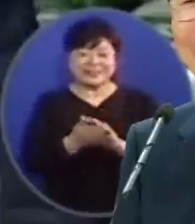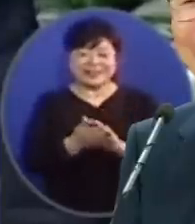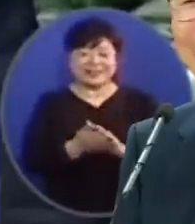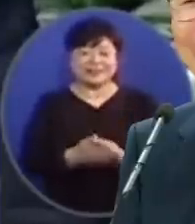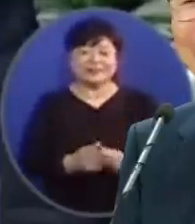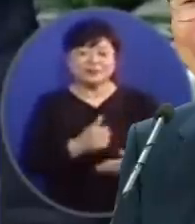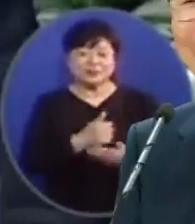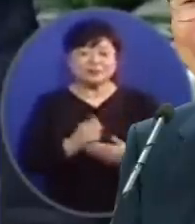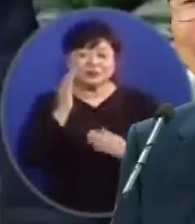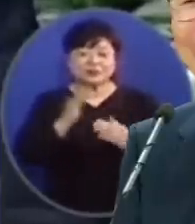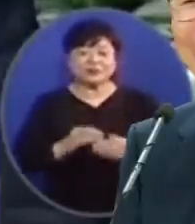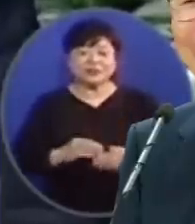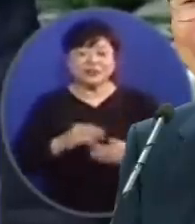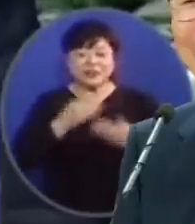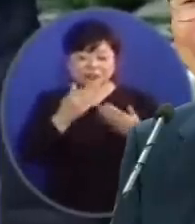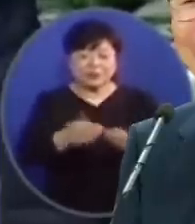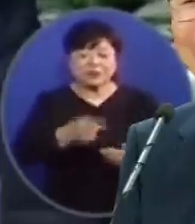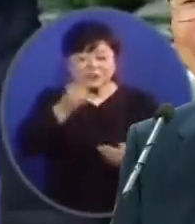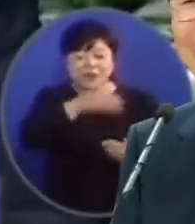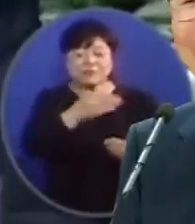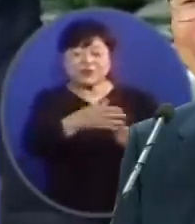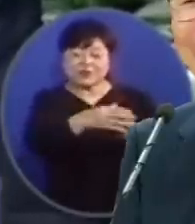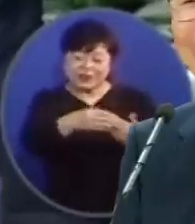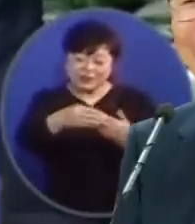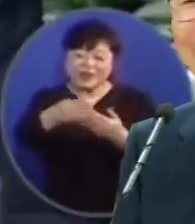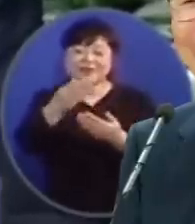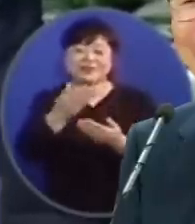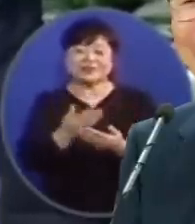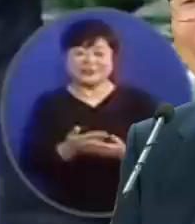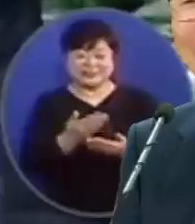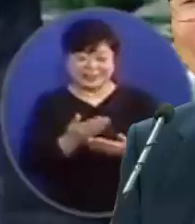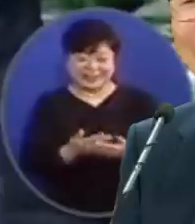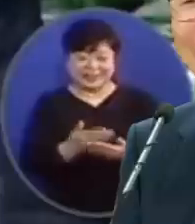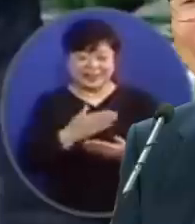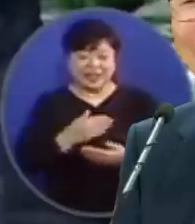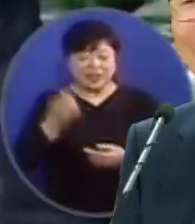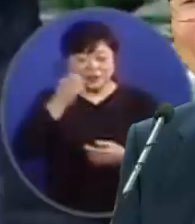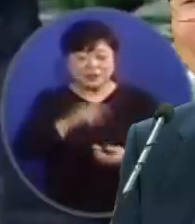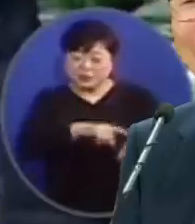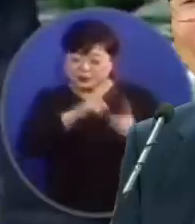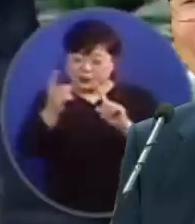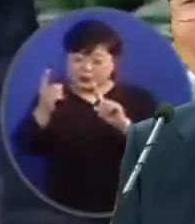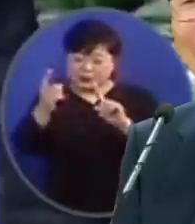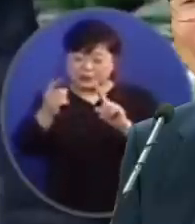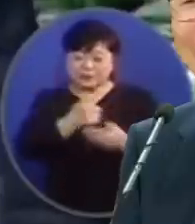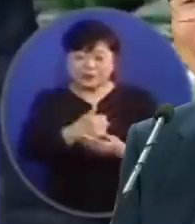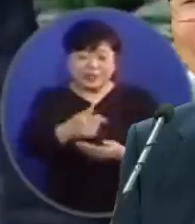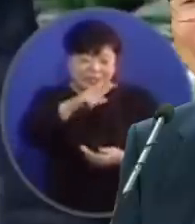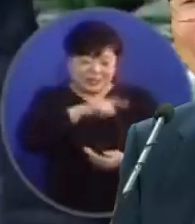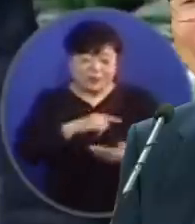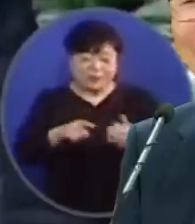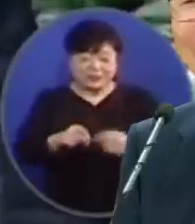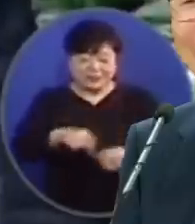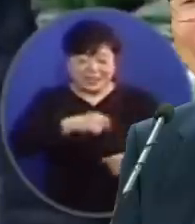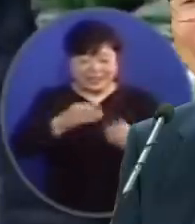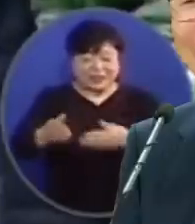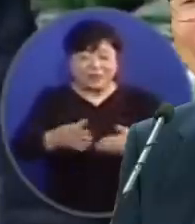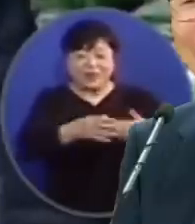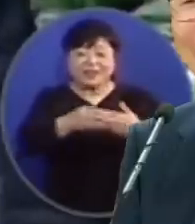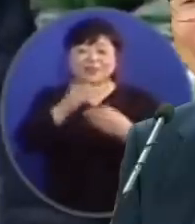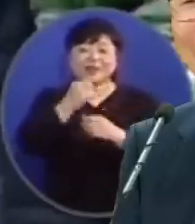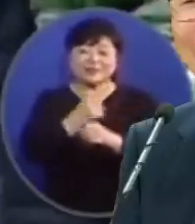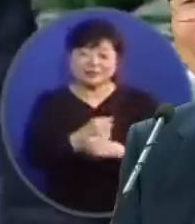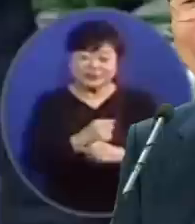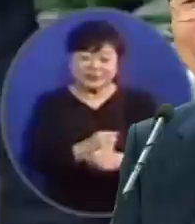제가 나를 푸른 초장에 누이시며 쉴 만한 물가로 인도하시는도다. 내 영혼을 소생시키시고 자기 이름을 위하여 의의 길로